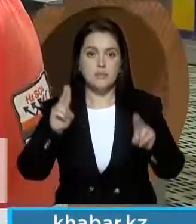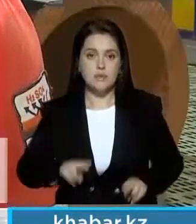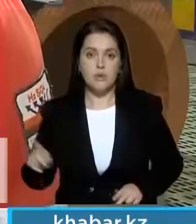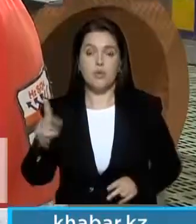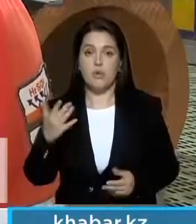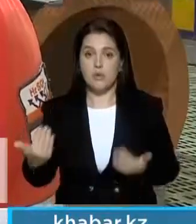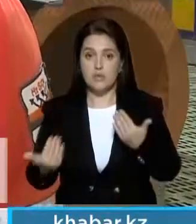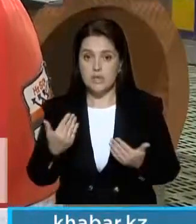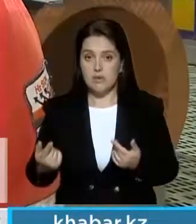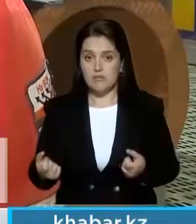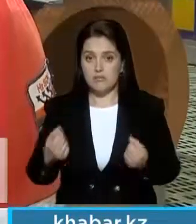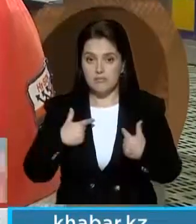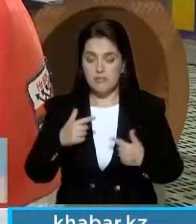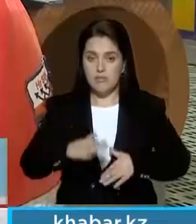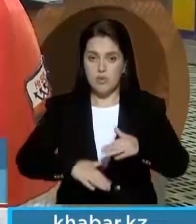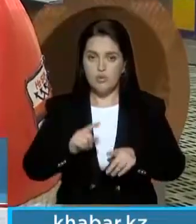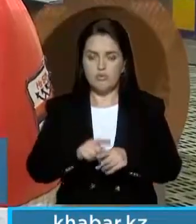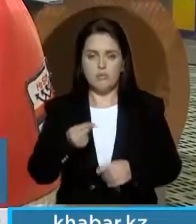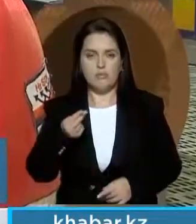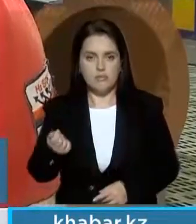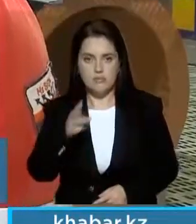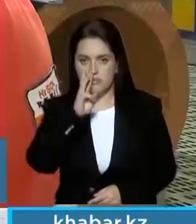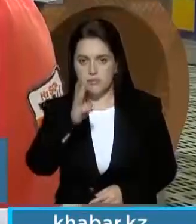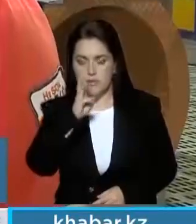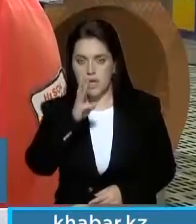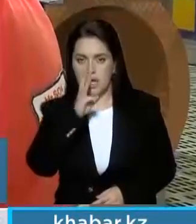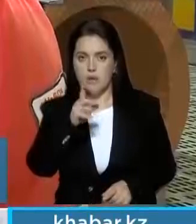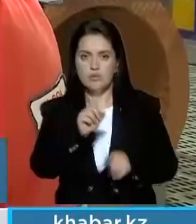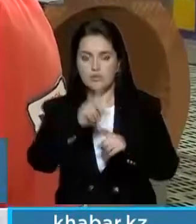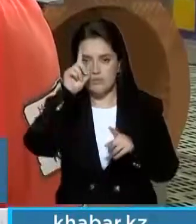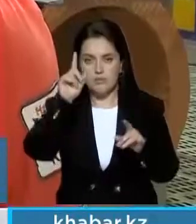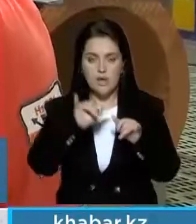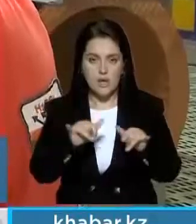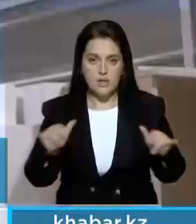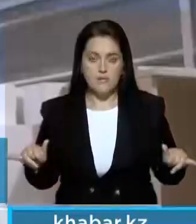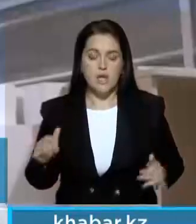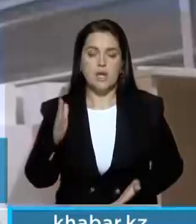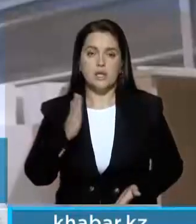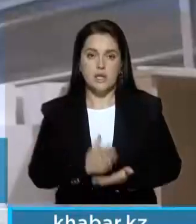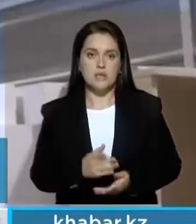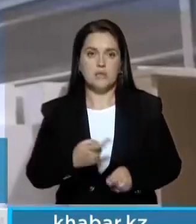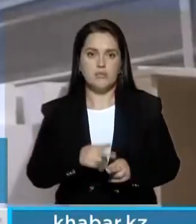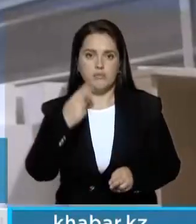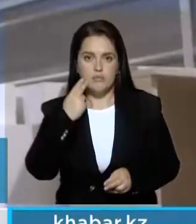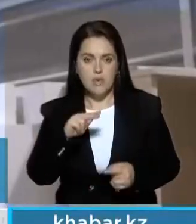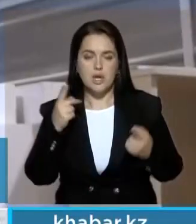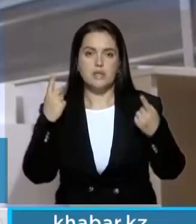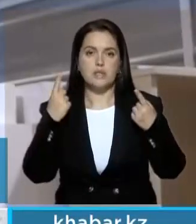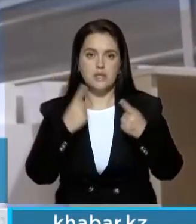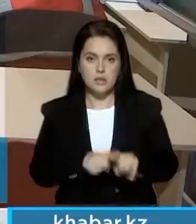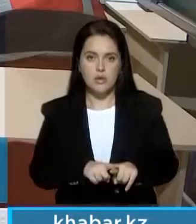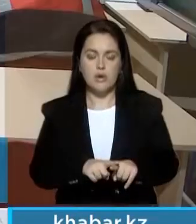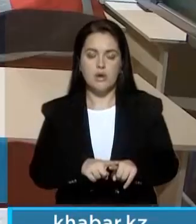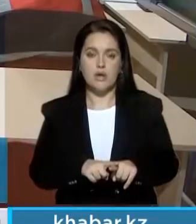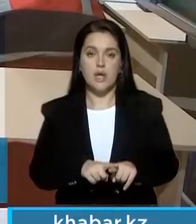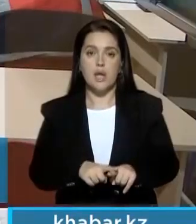стажировку, развивать профессиональные и свои навыки и знания на производственных участках, по новейшим технологиям, по новейшему